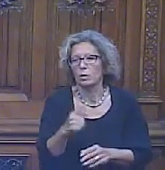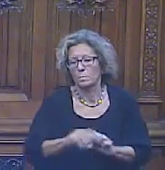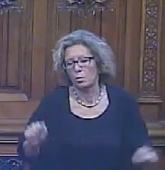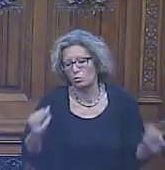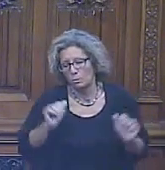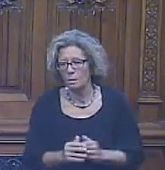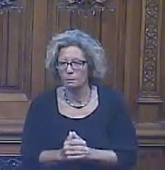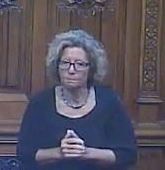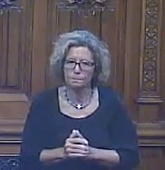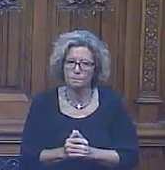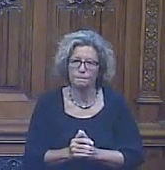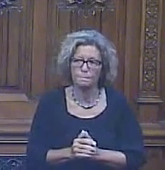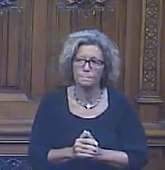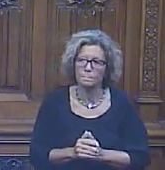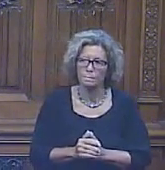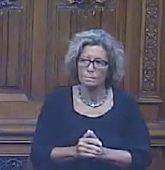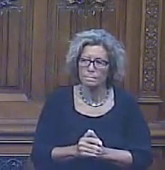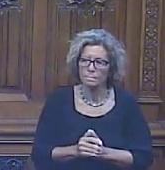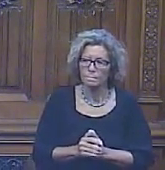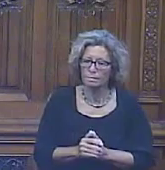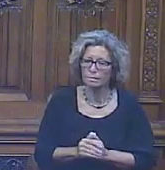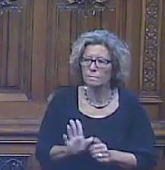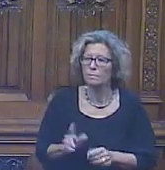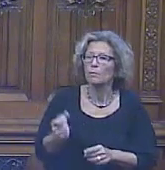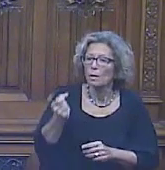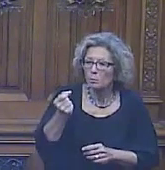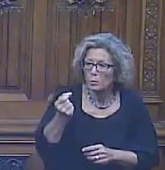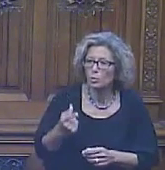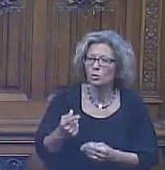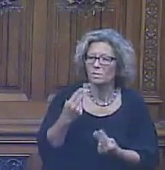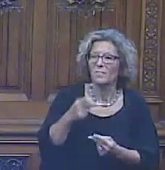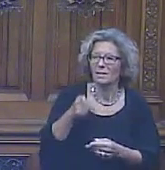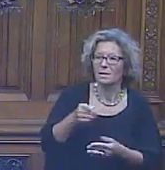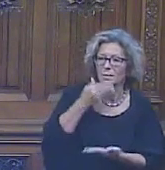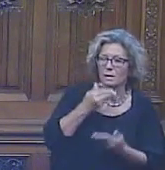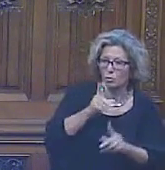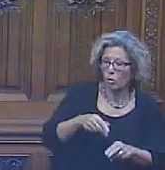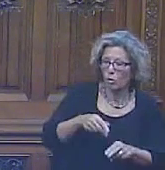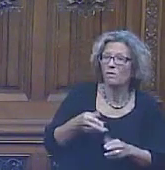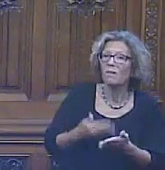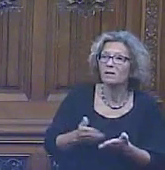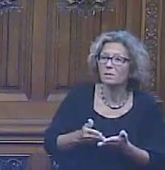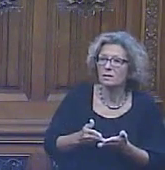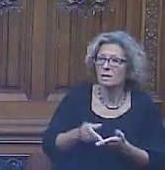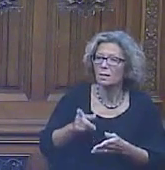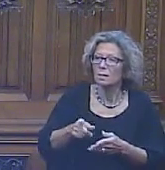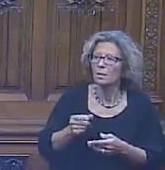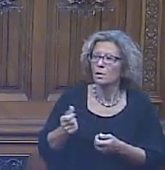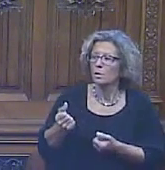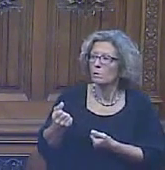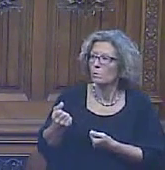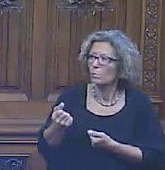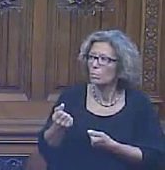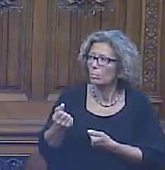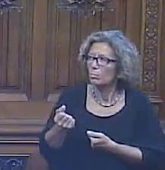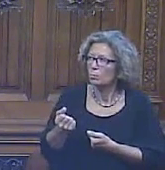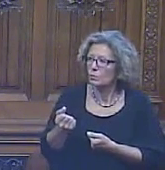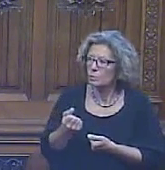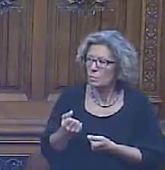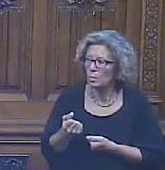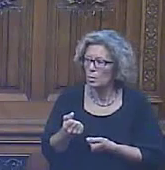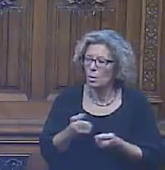ausmachen. Ja, besonders wichtig ist die Sitzung auch aus dem Grund, weil man ja die politischen oder